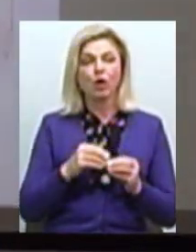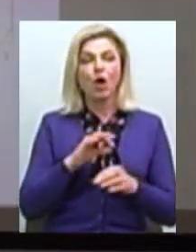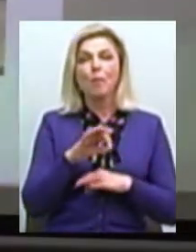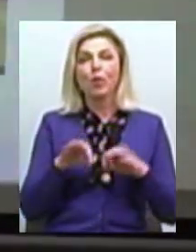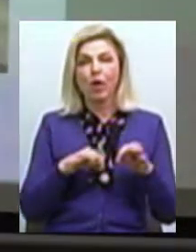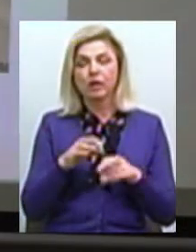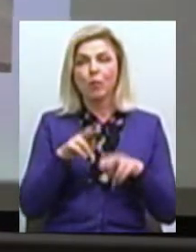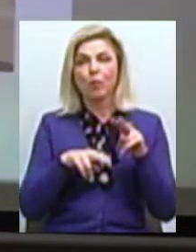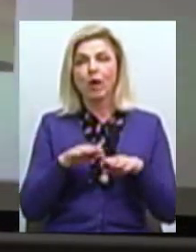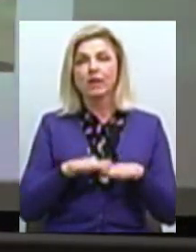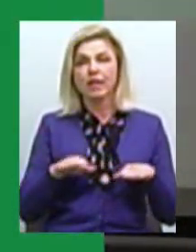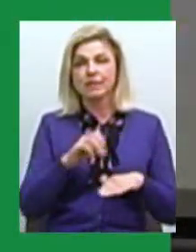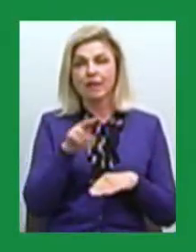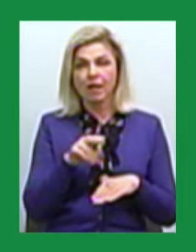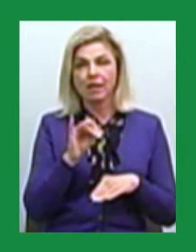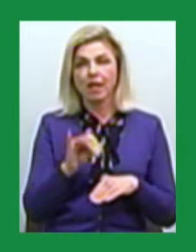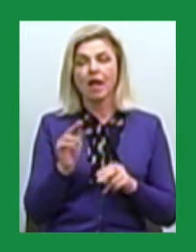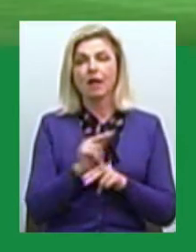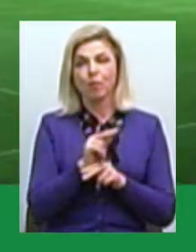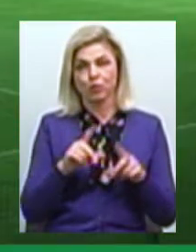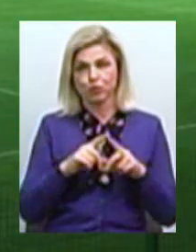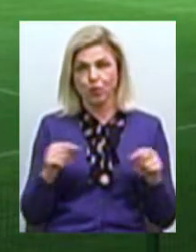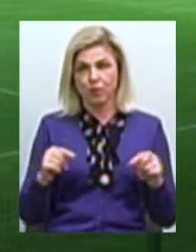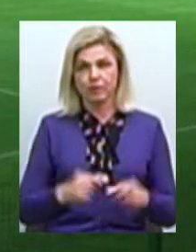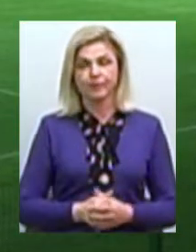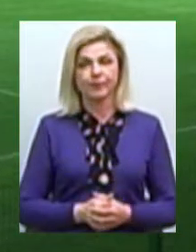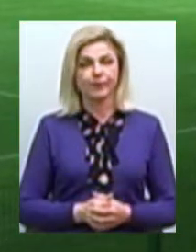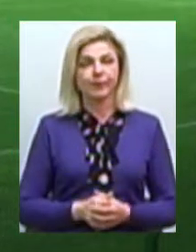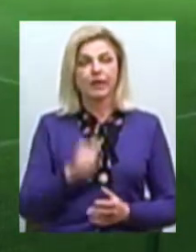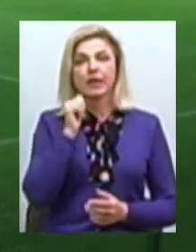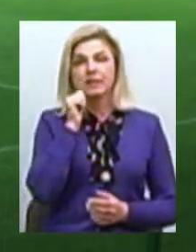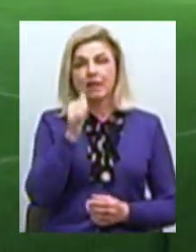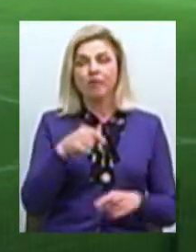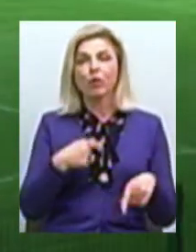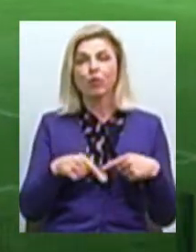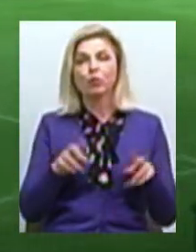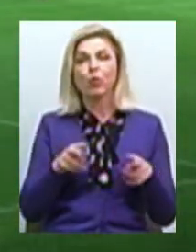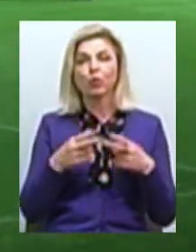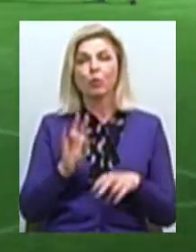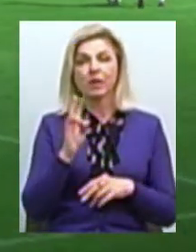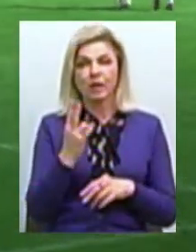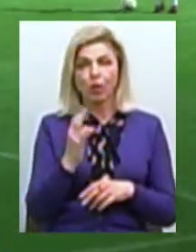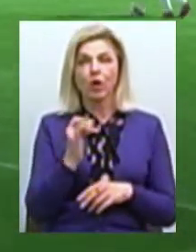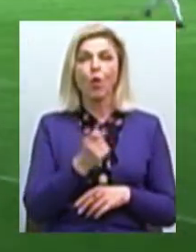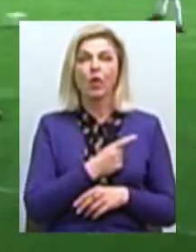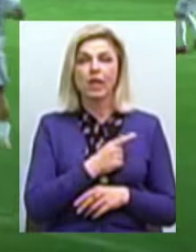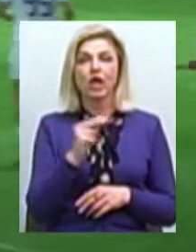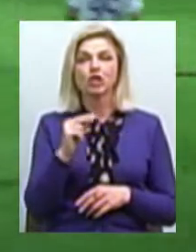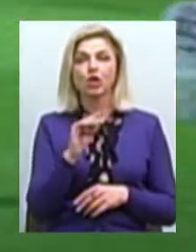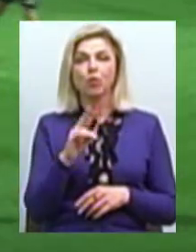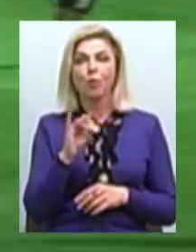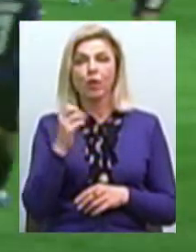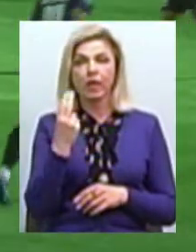будівництва дитячого садочку та реконструкції школи. Завтра муніципальний футбольний клуб «Миколаїв» та одеський «Чорноморець» розіграють місце